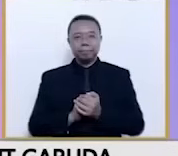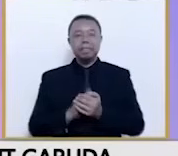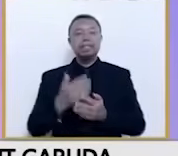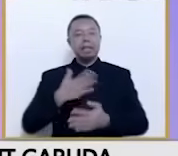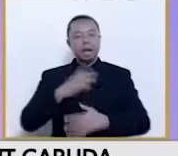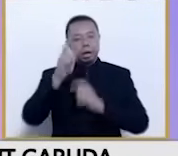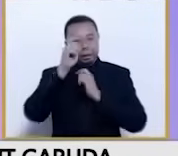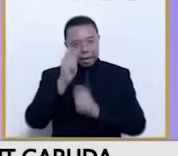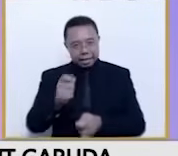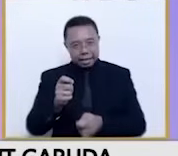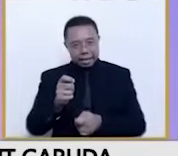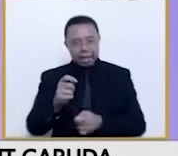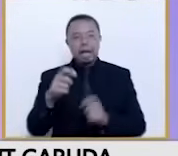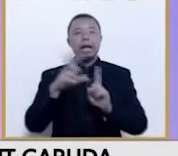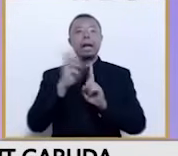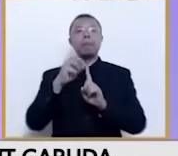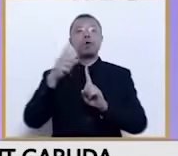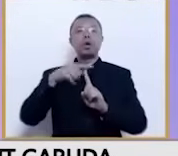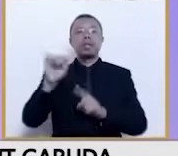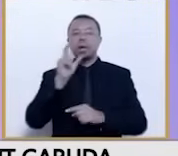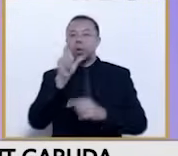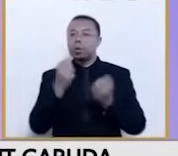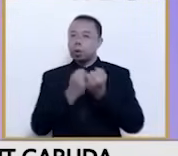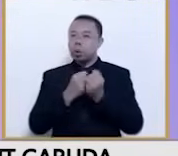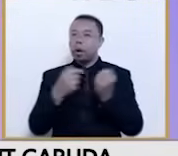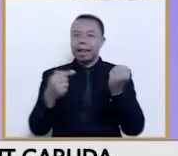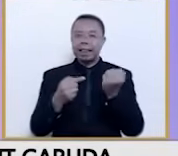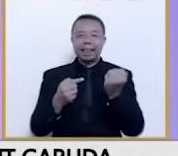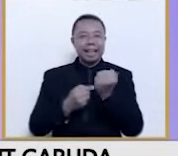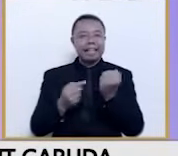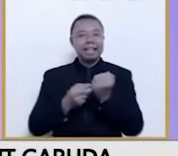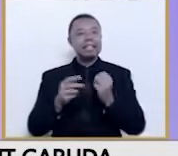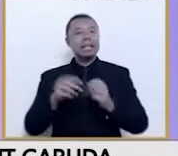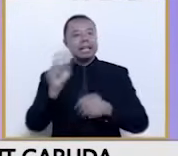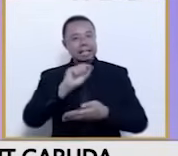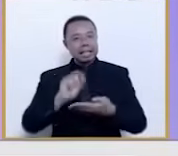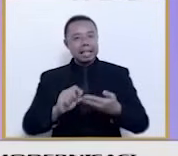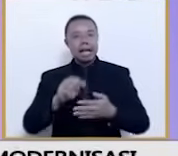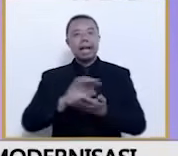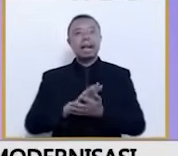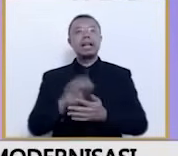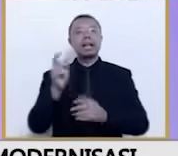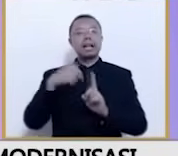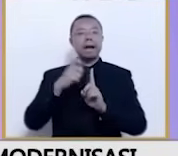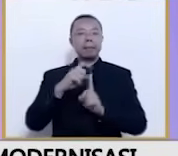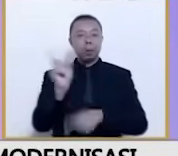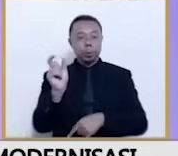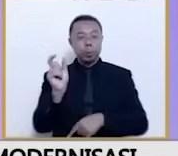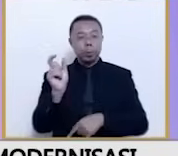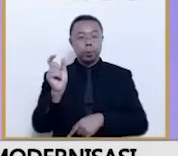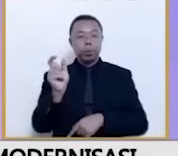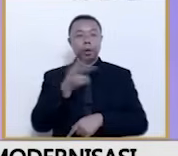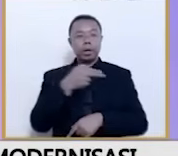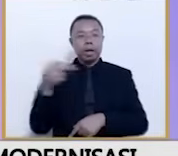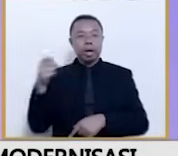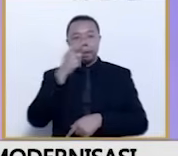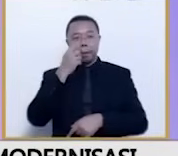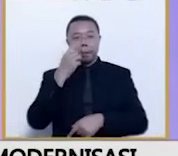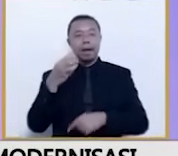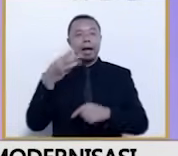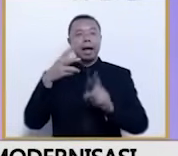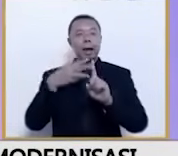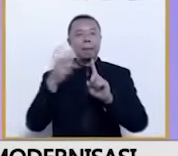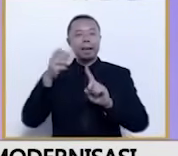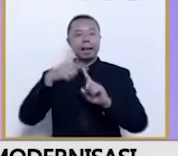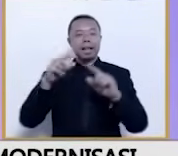Yang kami hormati pula Deputi Bidang Dukungan Teknis Sekretariat Jenderal Komisi Pemilihan Umum Republik Indonesia, Bapak